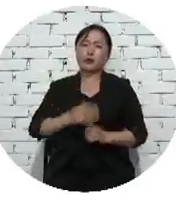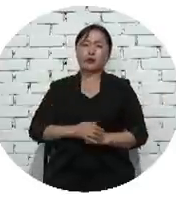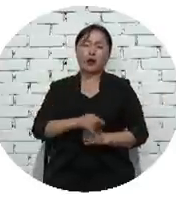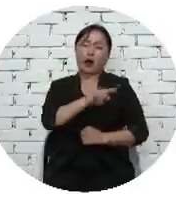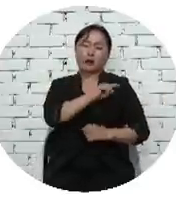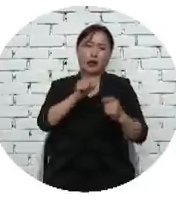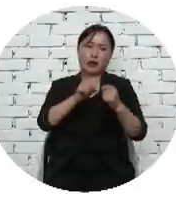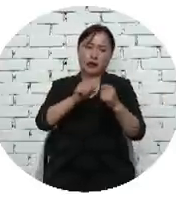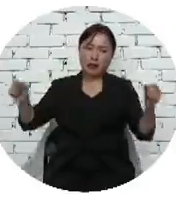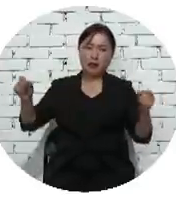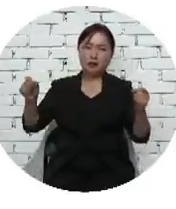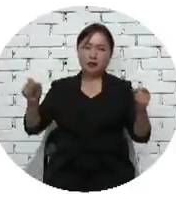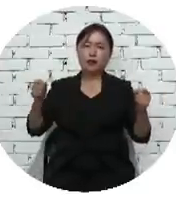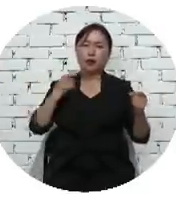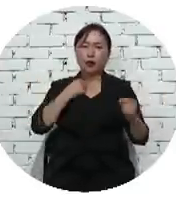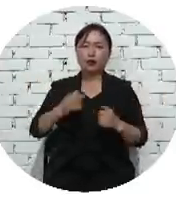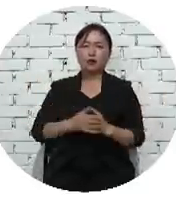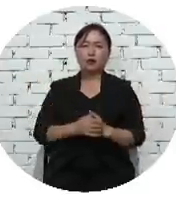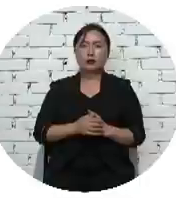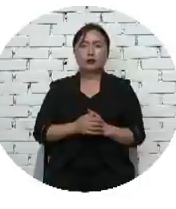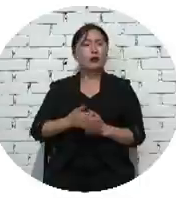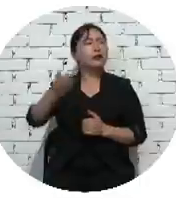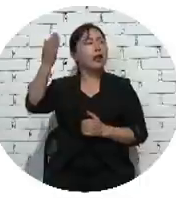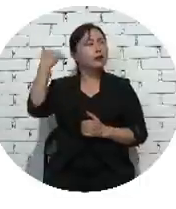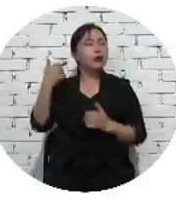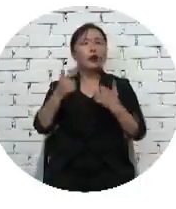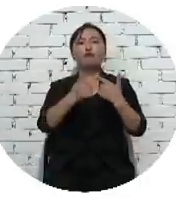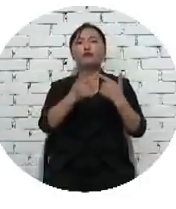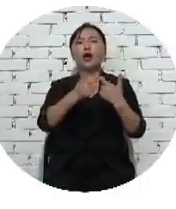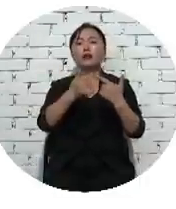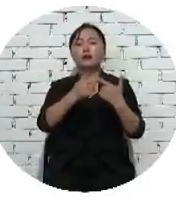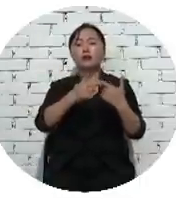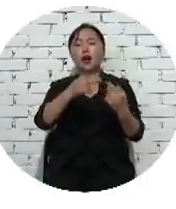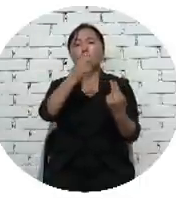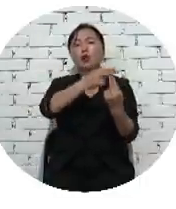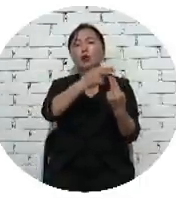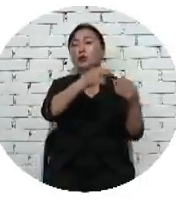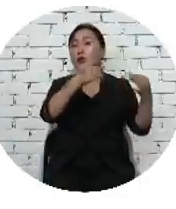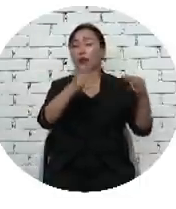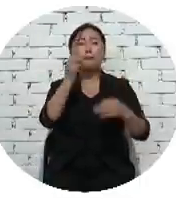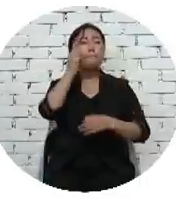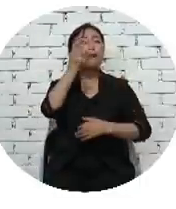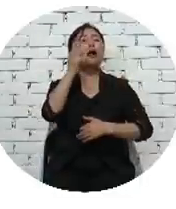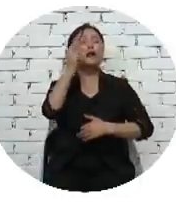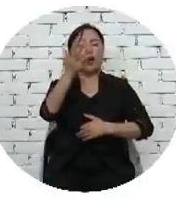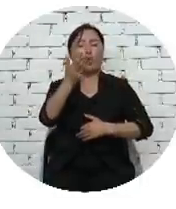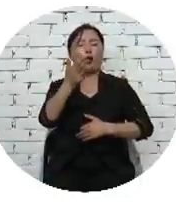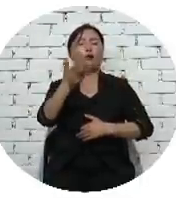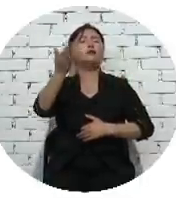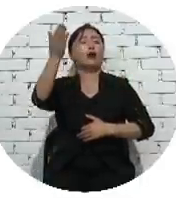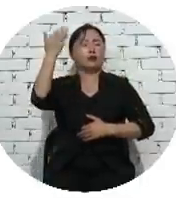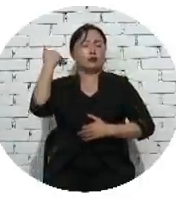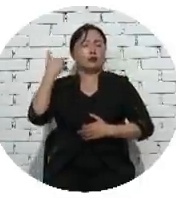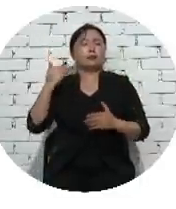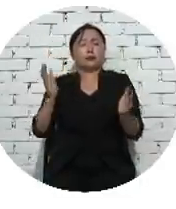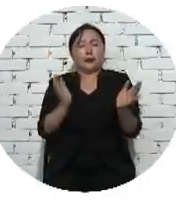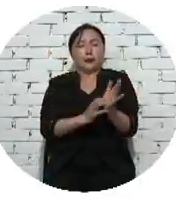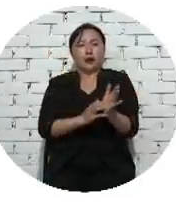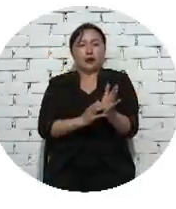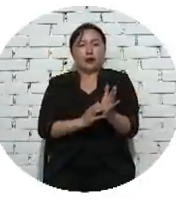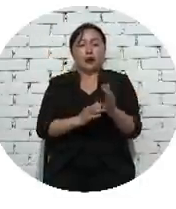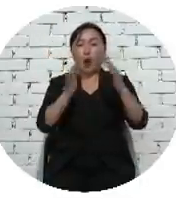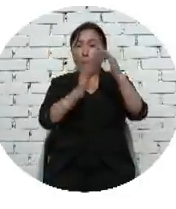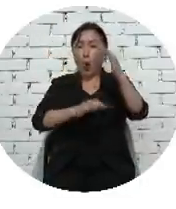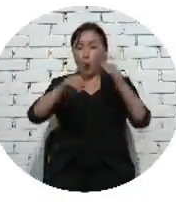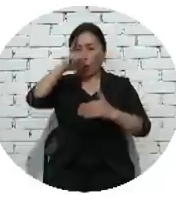가장 길게 한 것이 부산저축은행 사건이었는데 8개월을 했습니다. 그러나 그 사건은